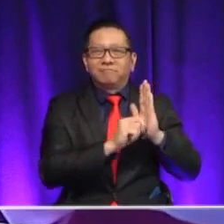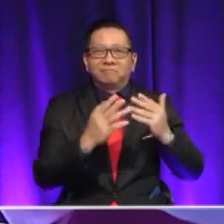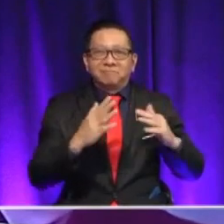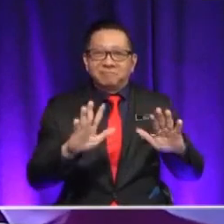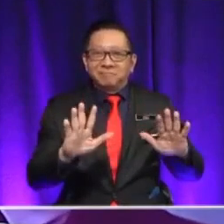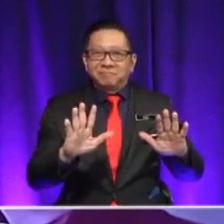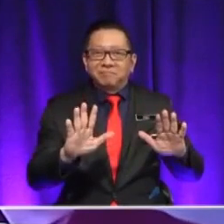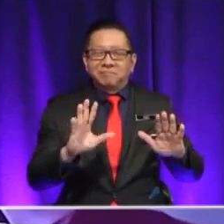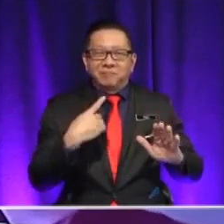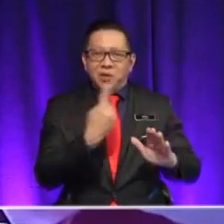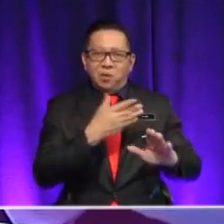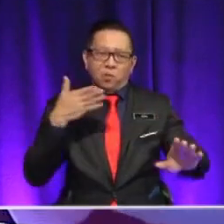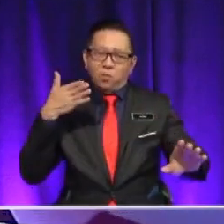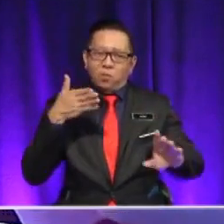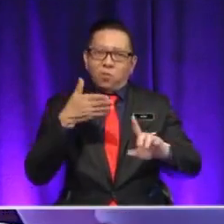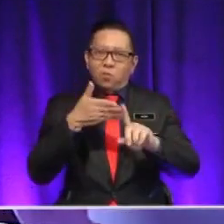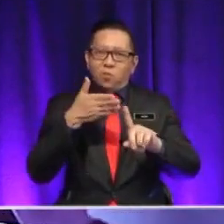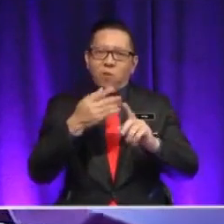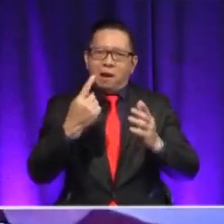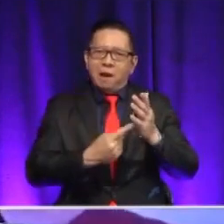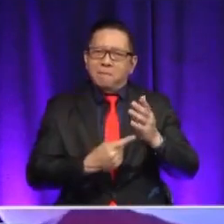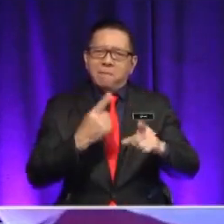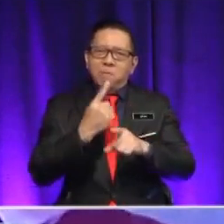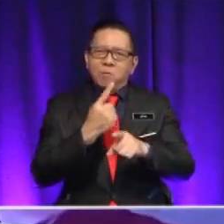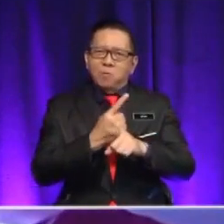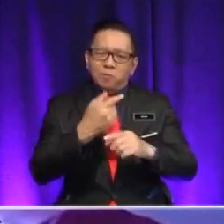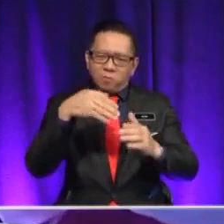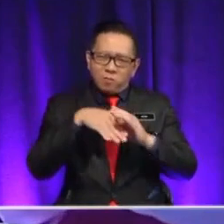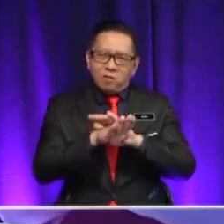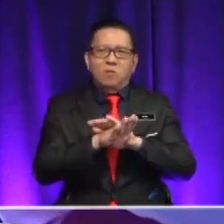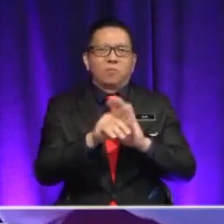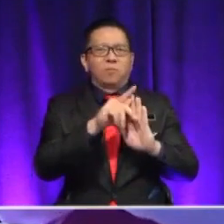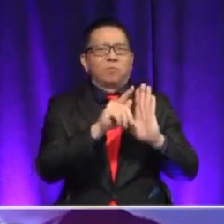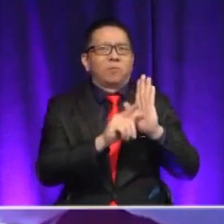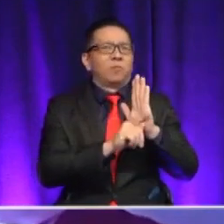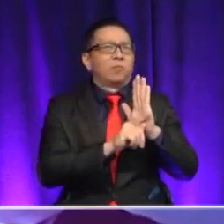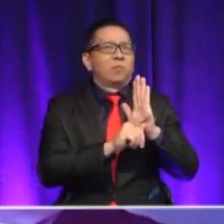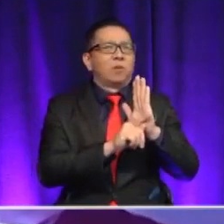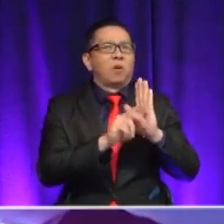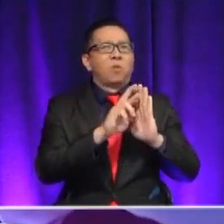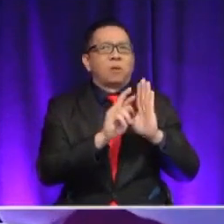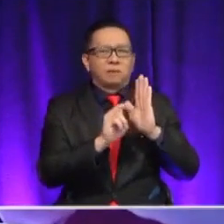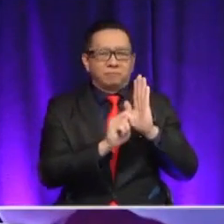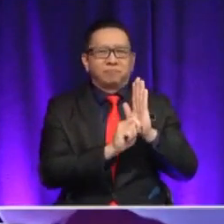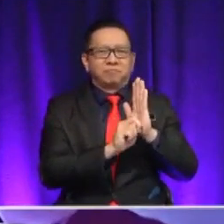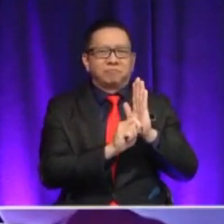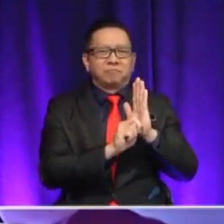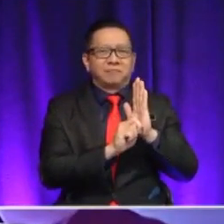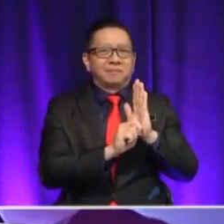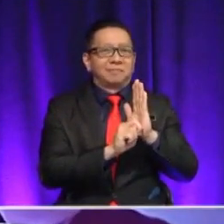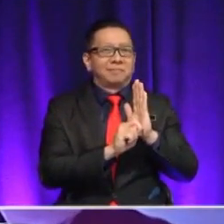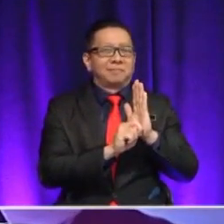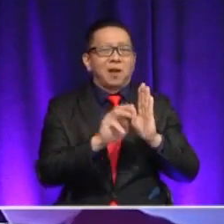Farah katakan, Cikgu akan kongsikan pula apa sebenarnya peranan rukun negara dan mengapa murid-murid kena faham tentang peranan ini. Jadi